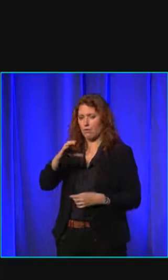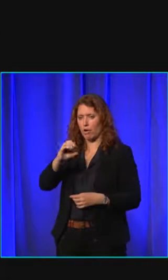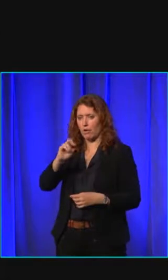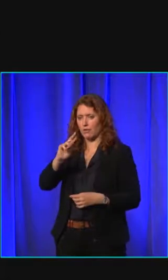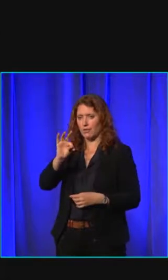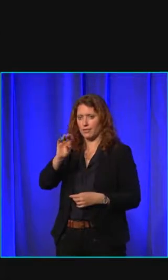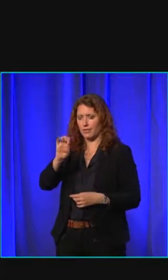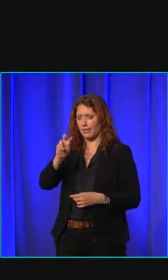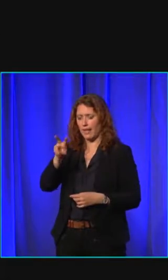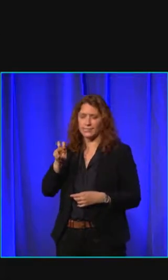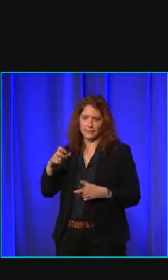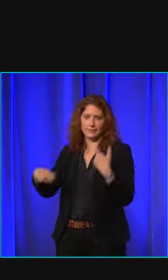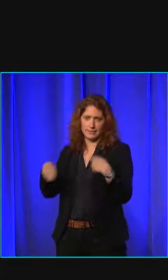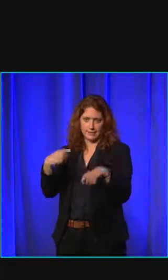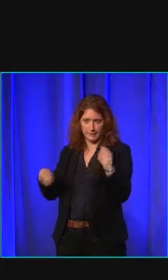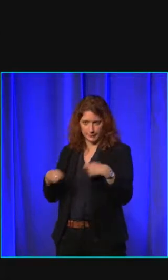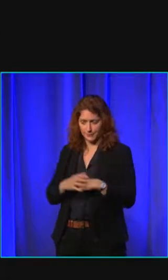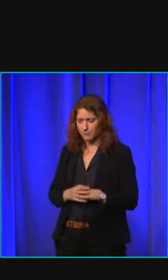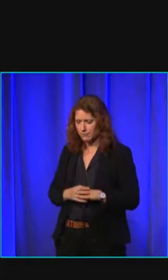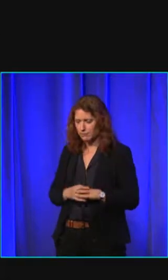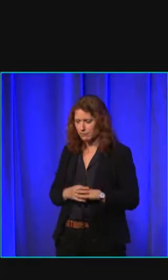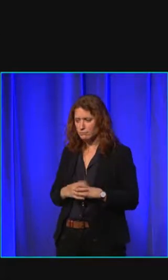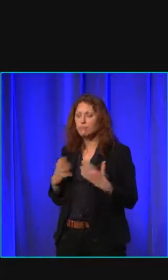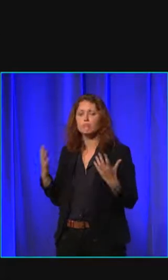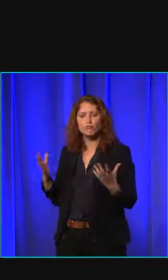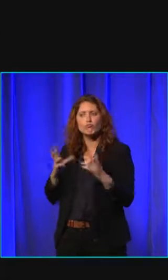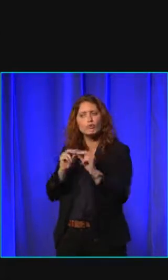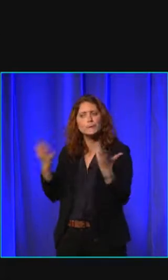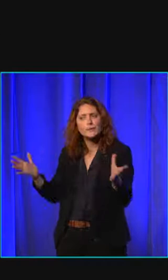Donc, maintenant que je vous ai expliqué ceci, il y a